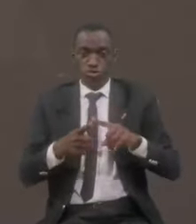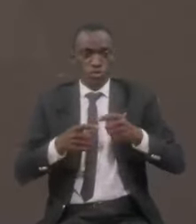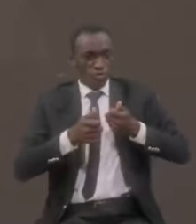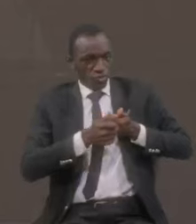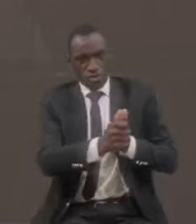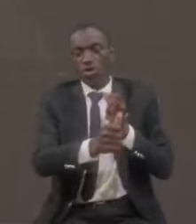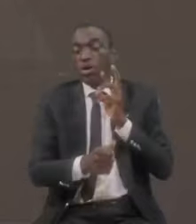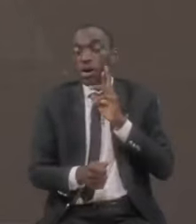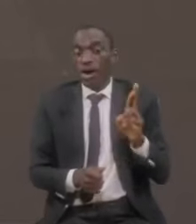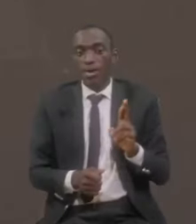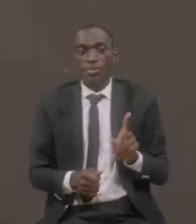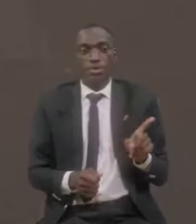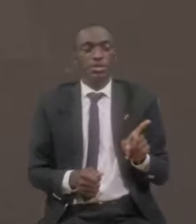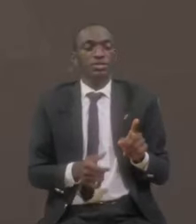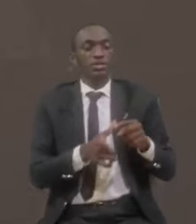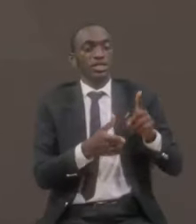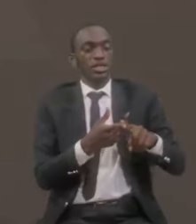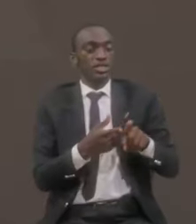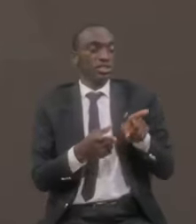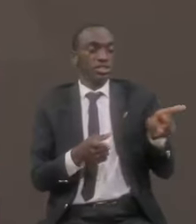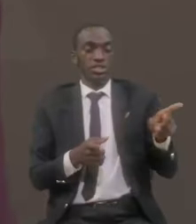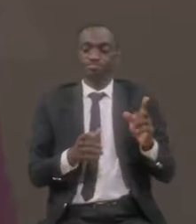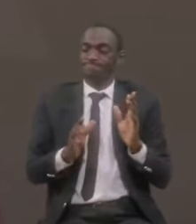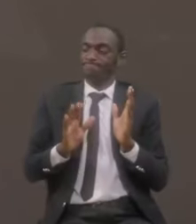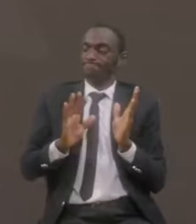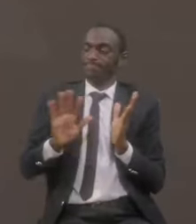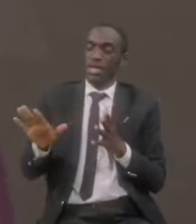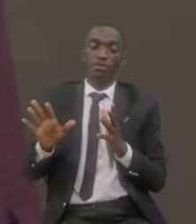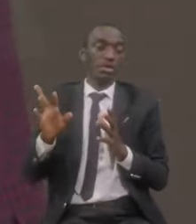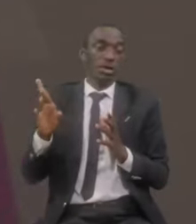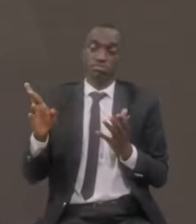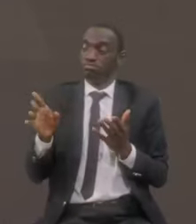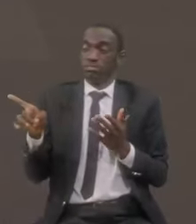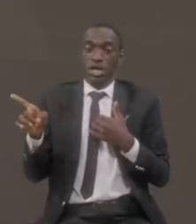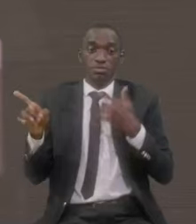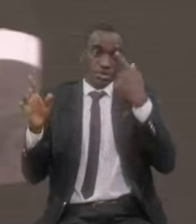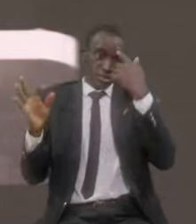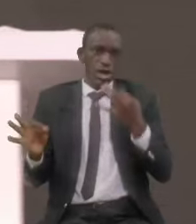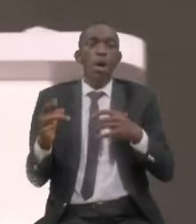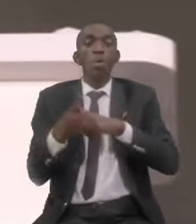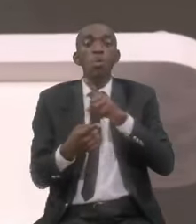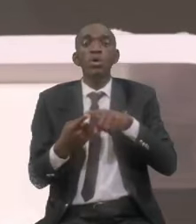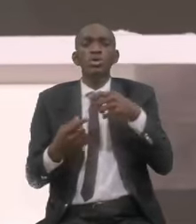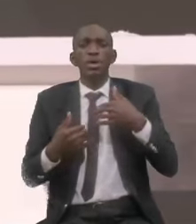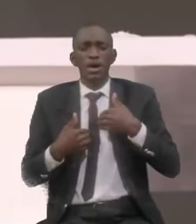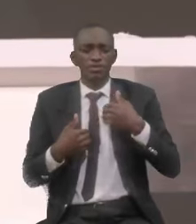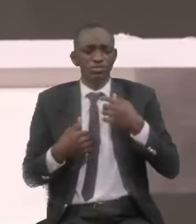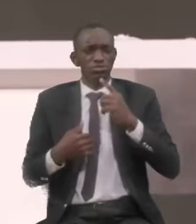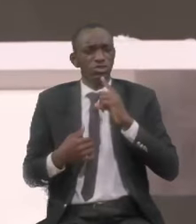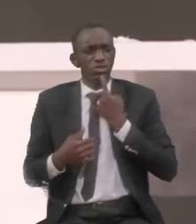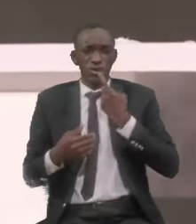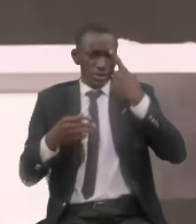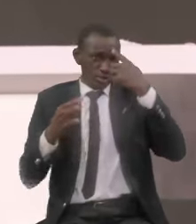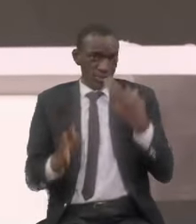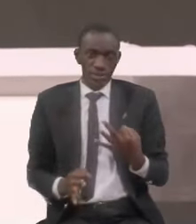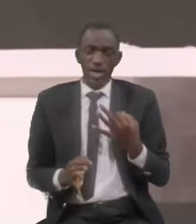Décider à aller avec elle, c'est ça, ces instances. Quand tu es décidé et tu te